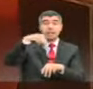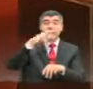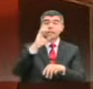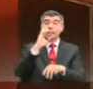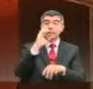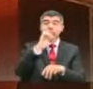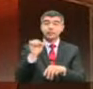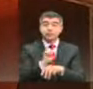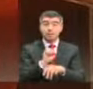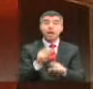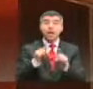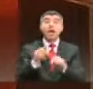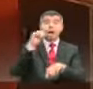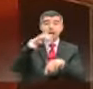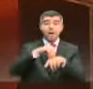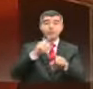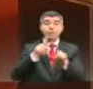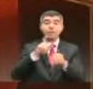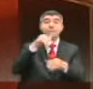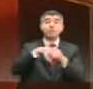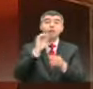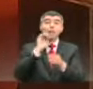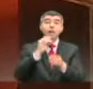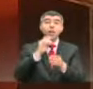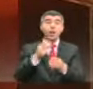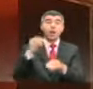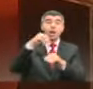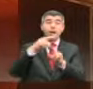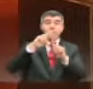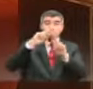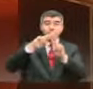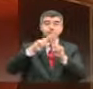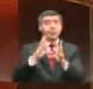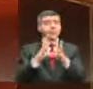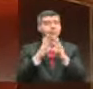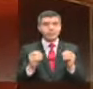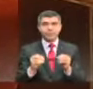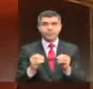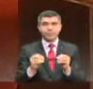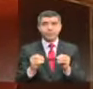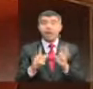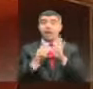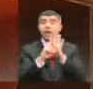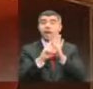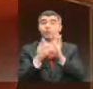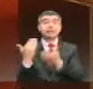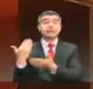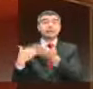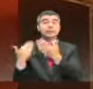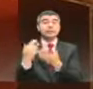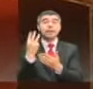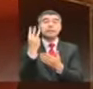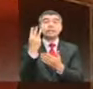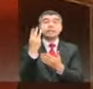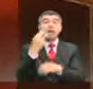المصحات. خصنا نلقاو شي حل جميع، وكنعرفوا هادشي 2005 كان القانون عطاهم 3 سنين، ويا للاسف كل